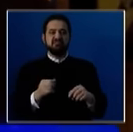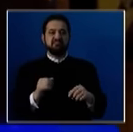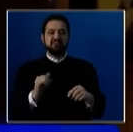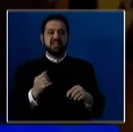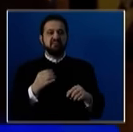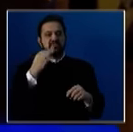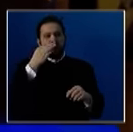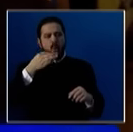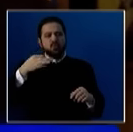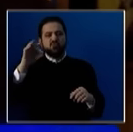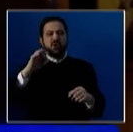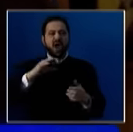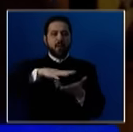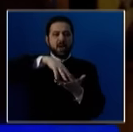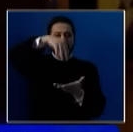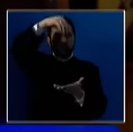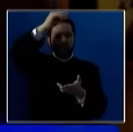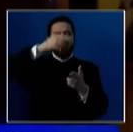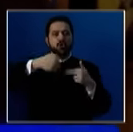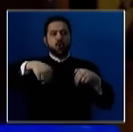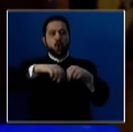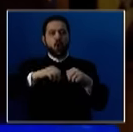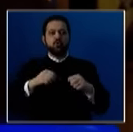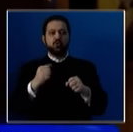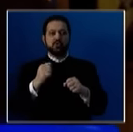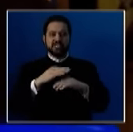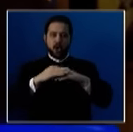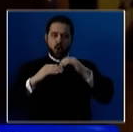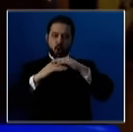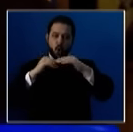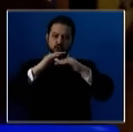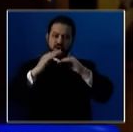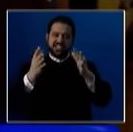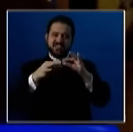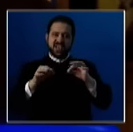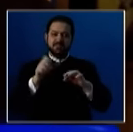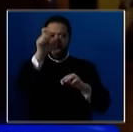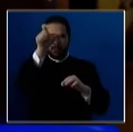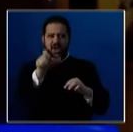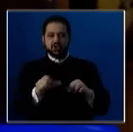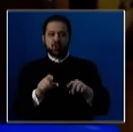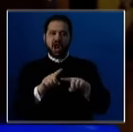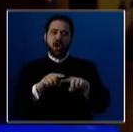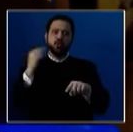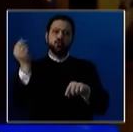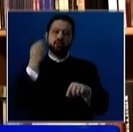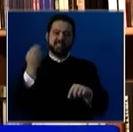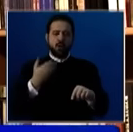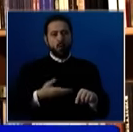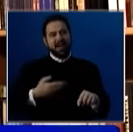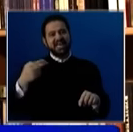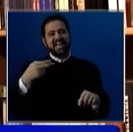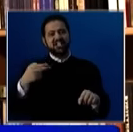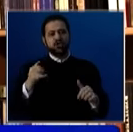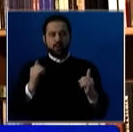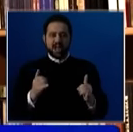relație. Să o construim în așa fel încât să fie cât mai intimă, cât mai personală. Părinte Hrisostom, în această situație, în